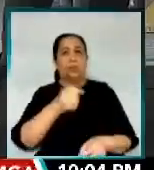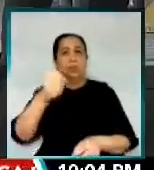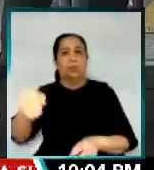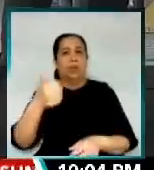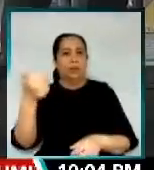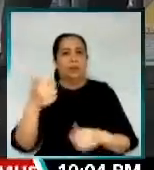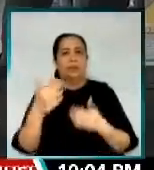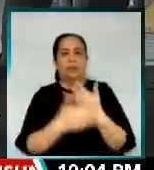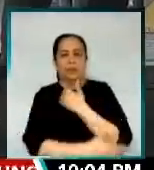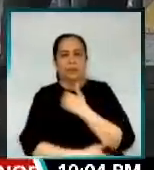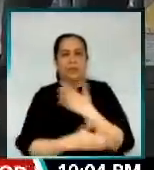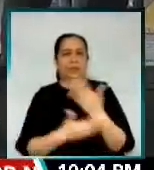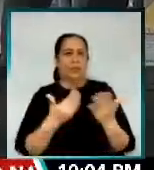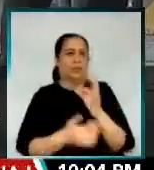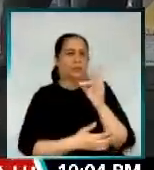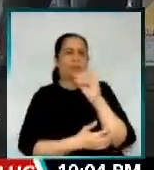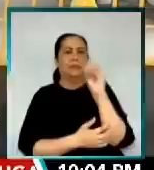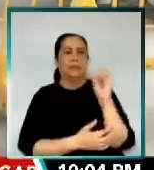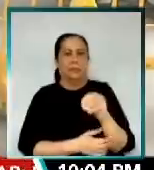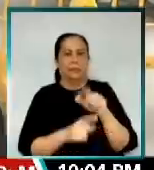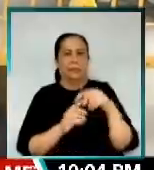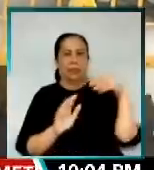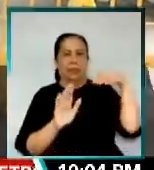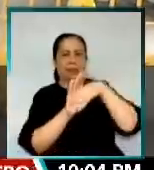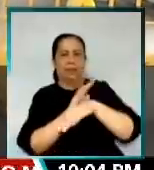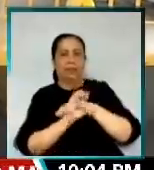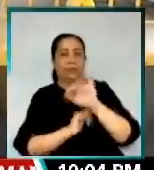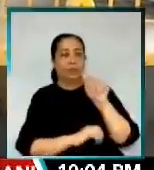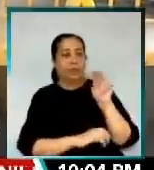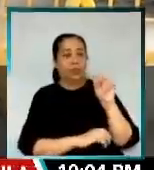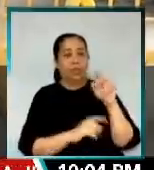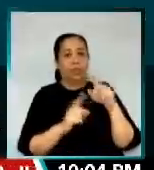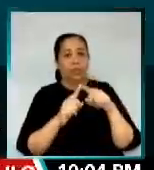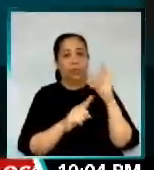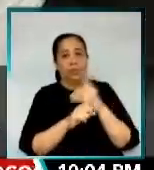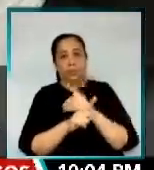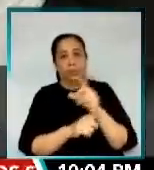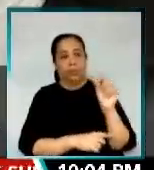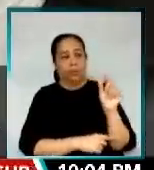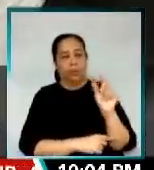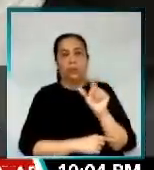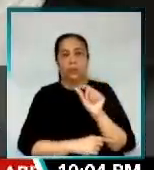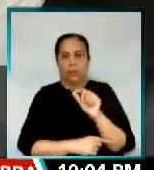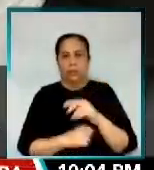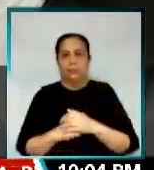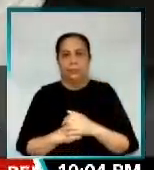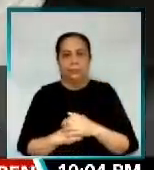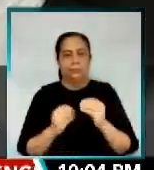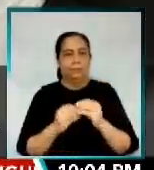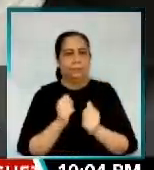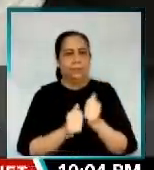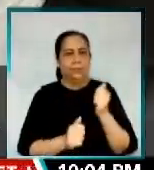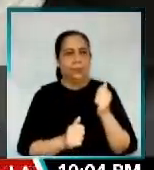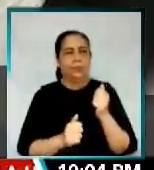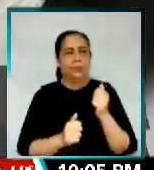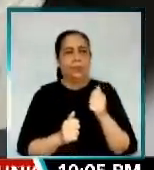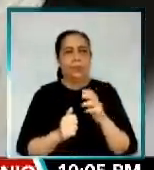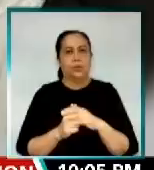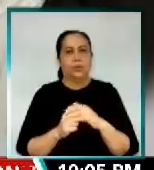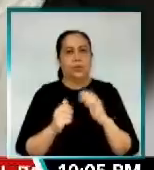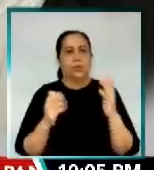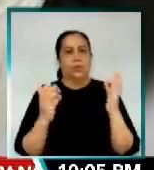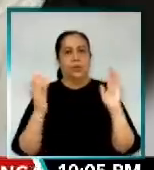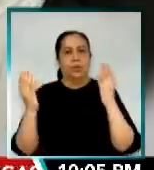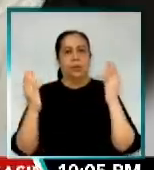Halos 70% ang pagbaba mula January hanggang December 2020. Pinakamalaki sa land base compared sa base